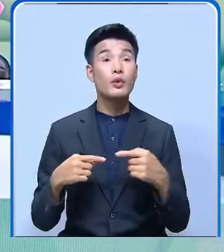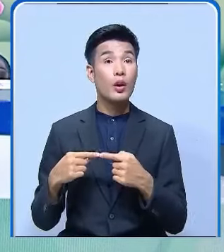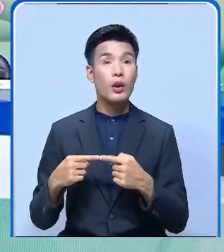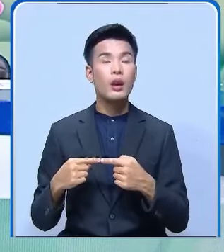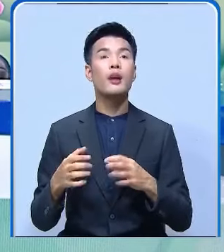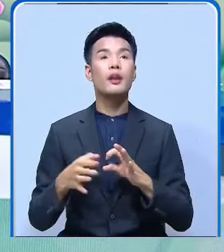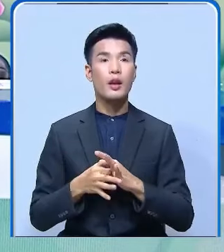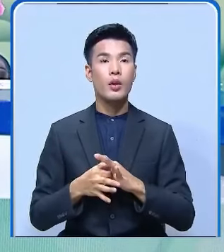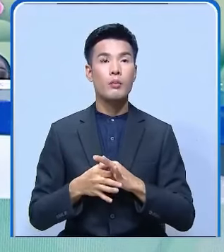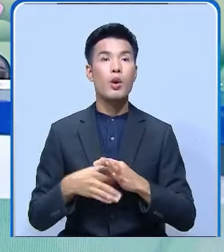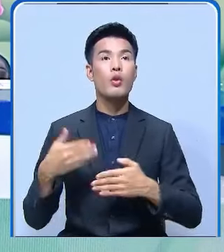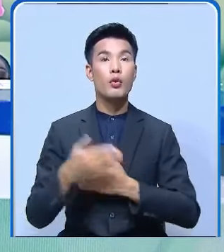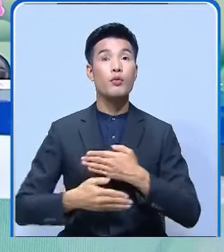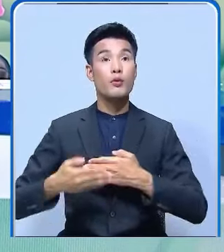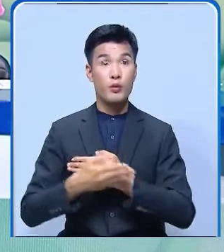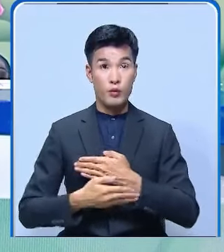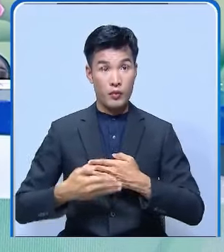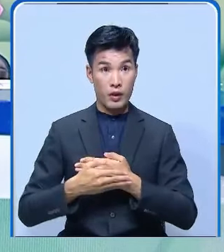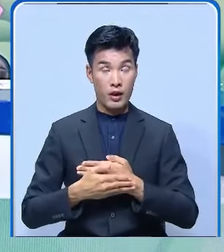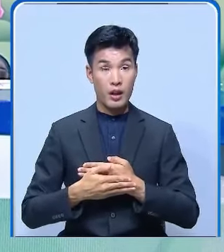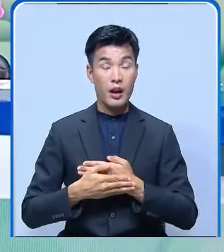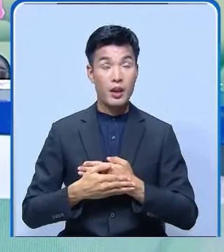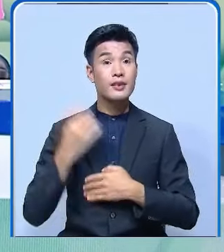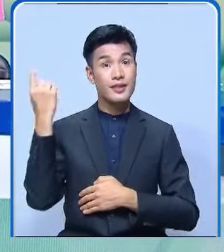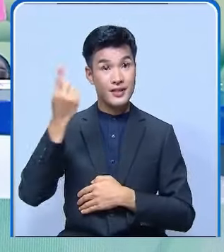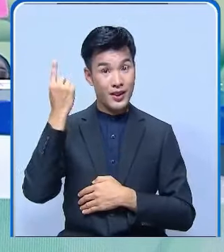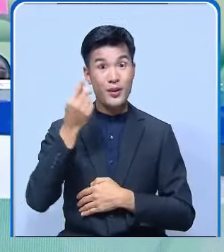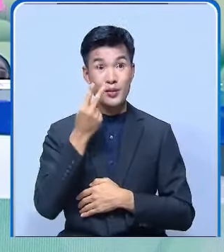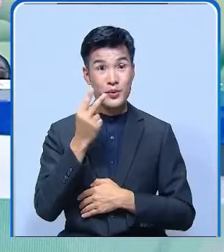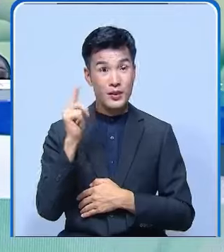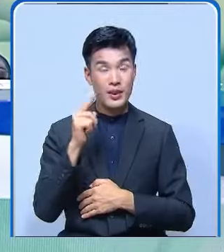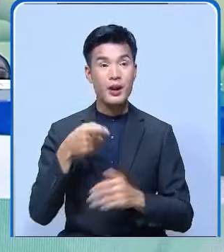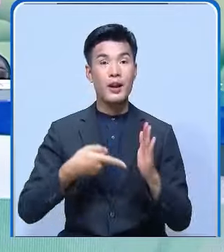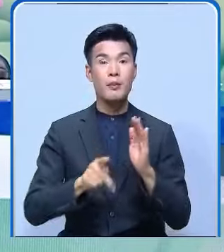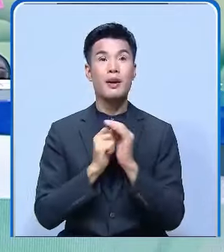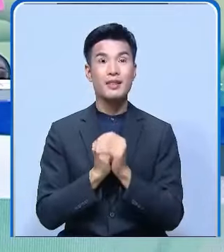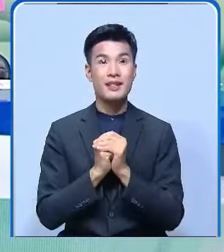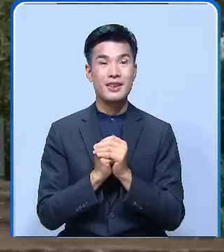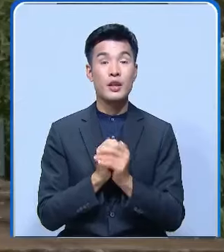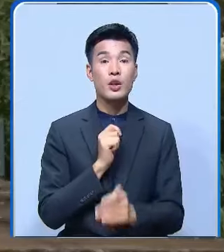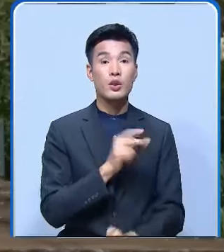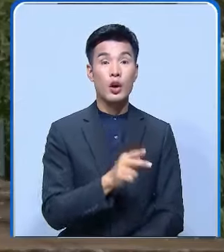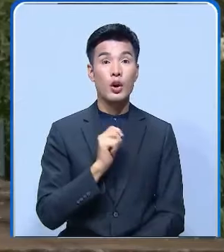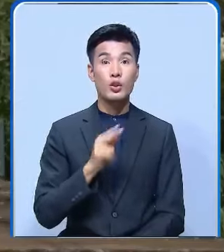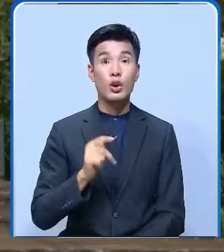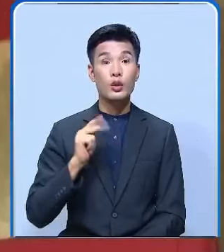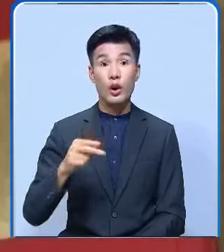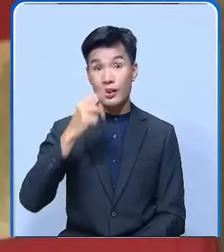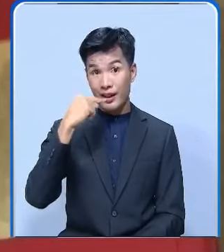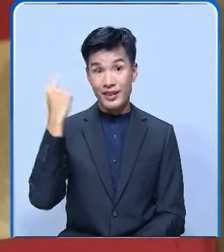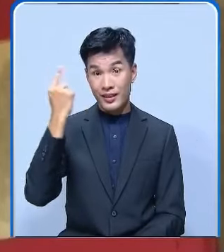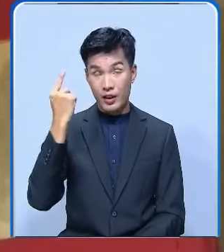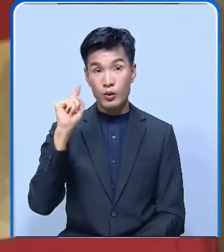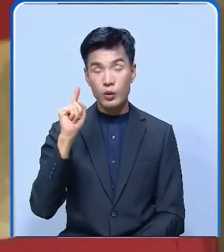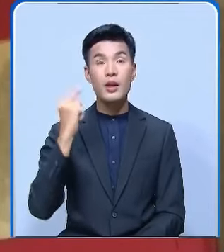เอารถไฟแบบจริงๆกันบ้างเป็นทัวร์รถไฟนะเดี๋ยวพาไปทัวร์ที่ปราจีนบุรีทททเขาจัดทริปค่ะเป็นทริปเที่ยวเมือง